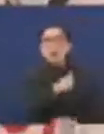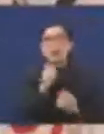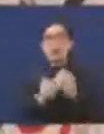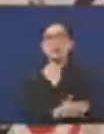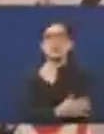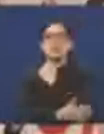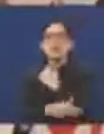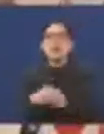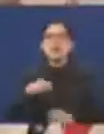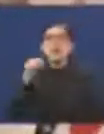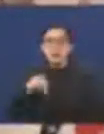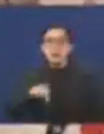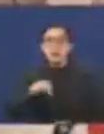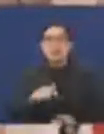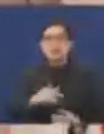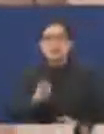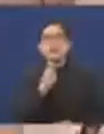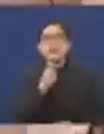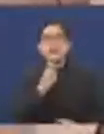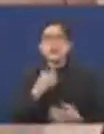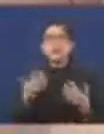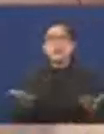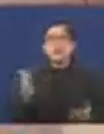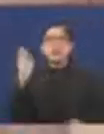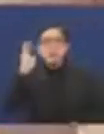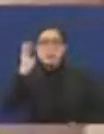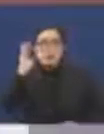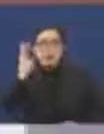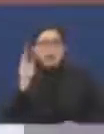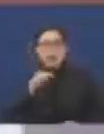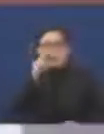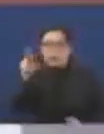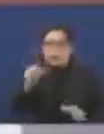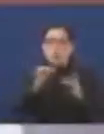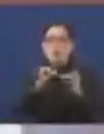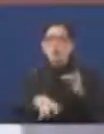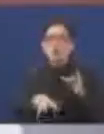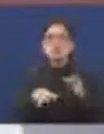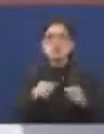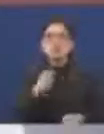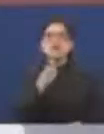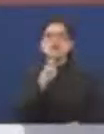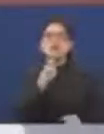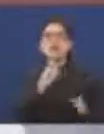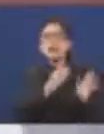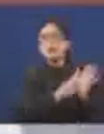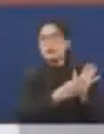bagaimana mendengarkan dan mencarikan solusi bagi persoalan-persoalan negeri ini.